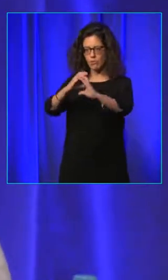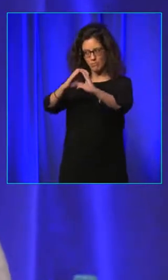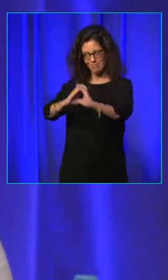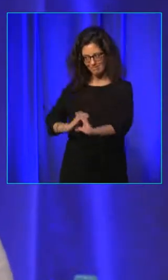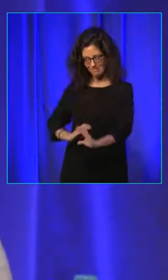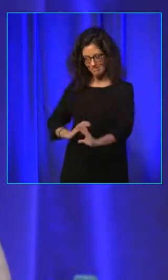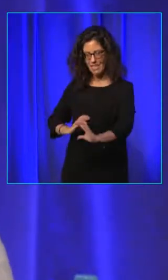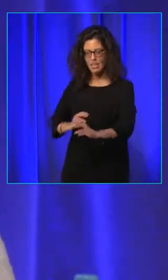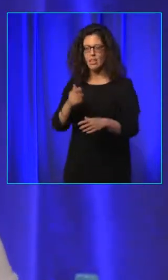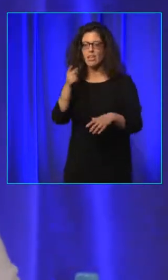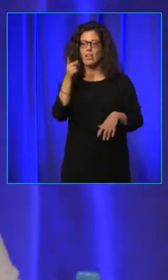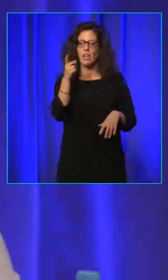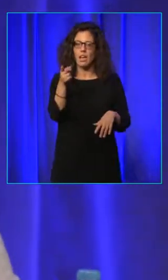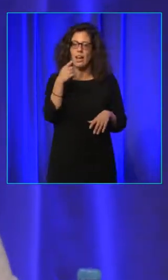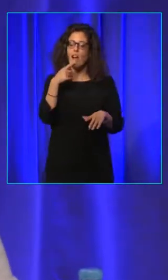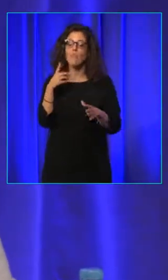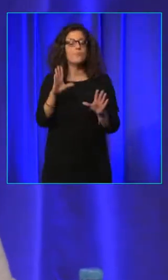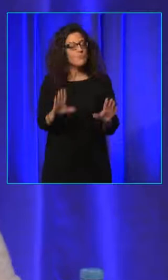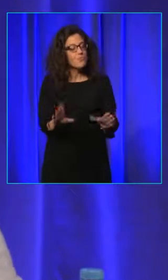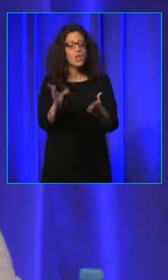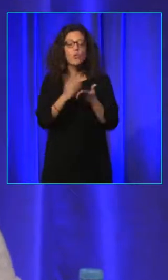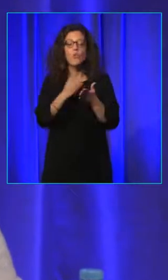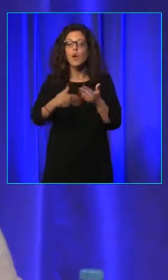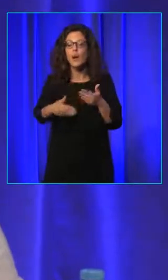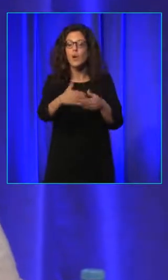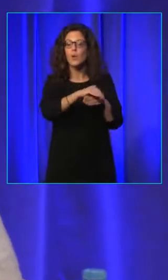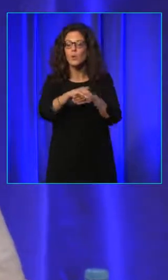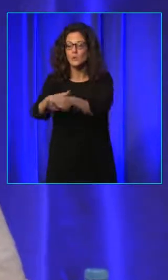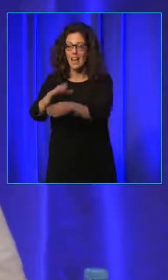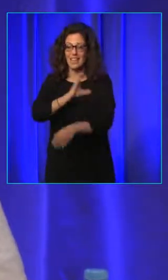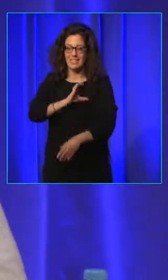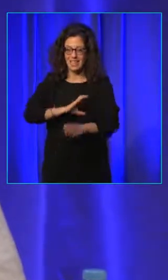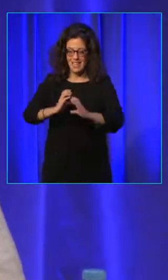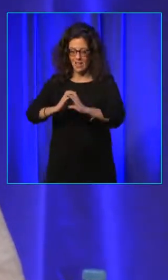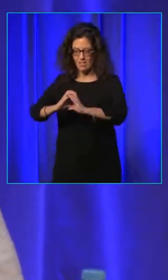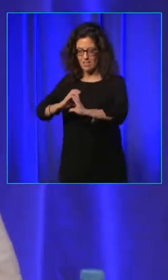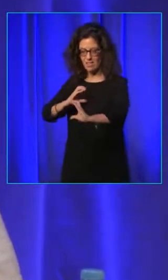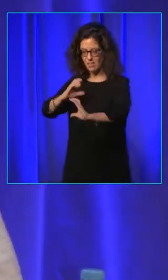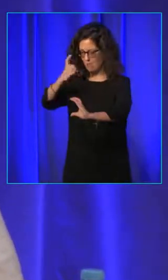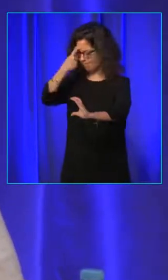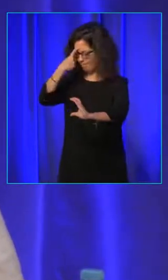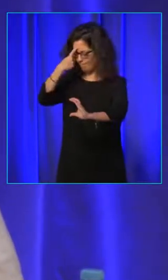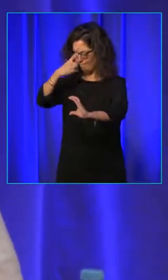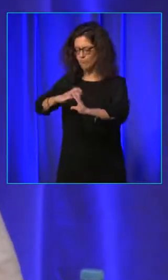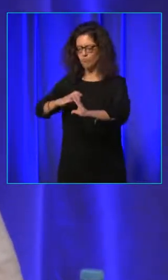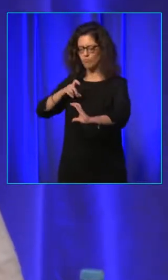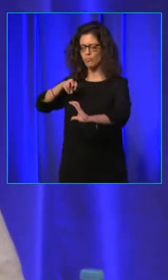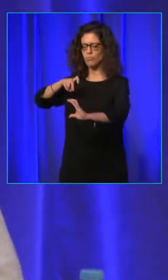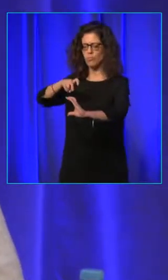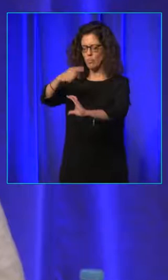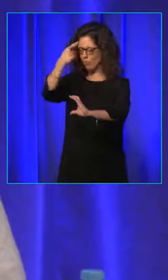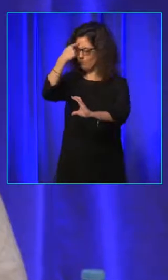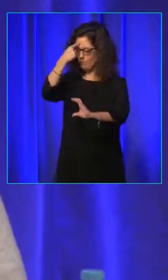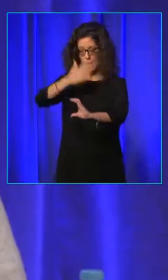faire le soir, c'est que tu imagines à cette hauteur pour bien ancrer ceci, sans la peur. Je la revois,